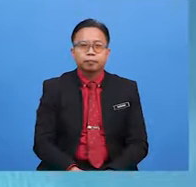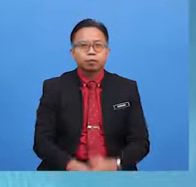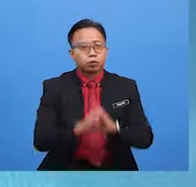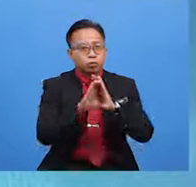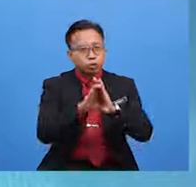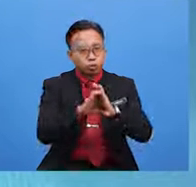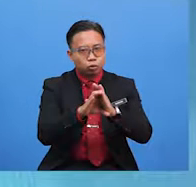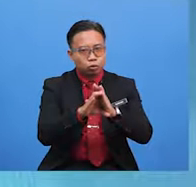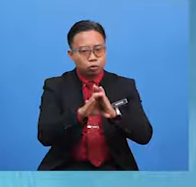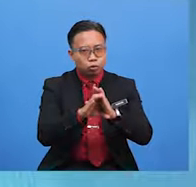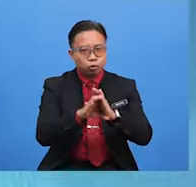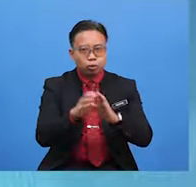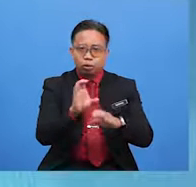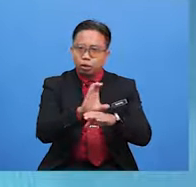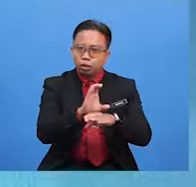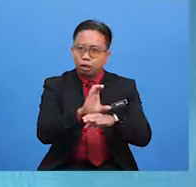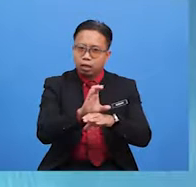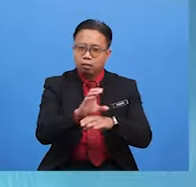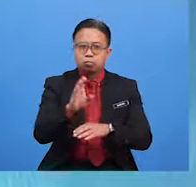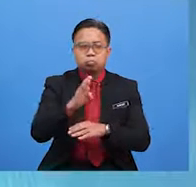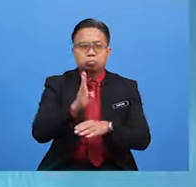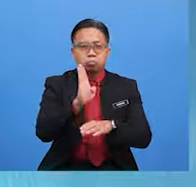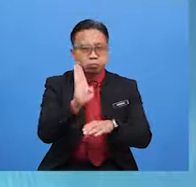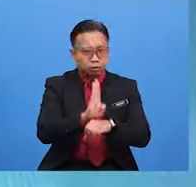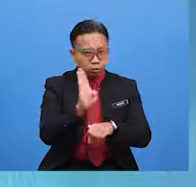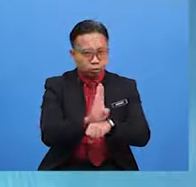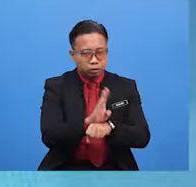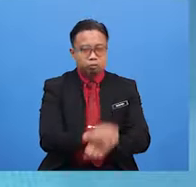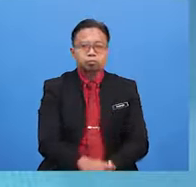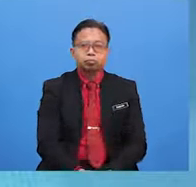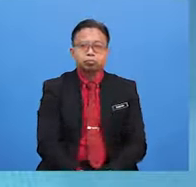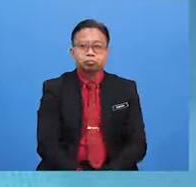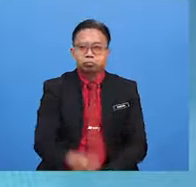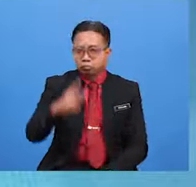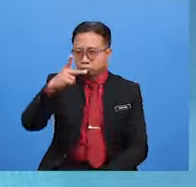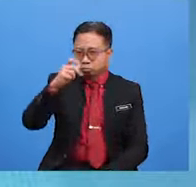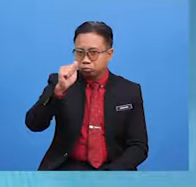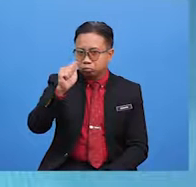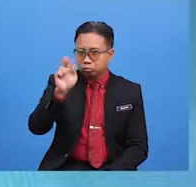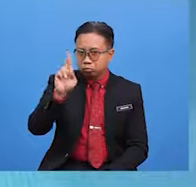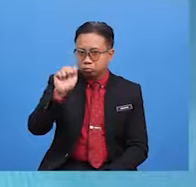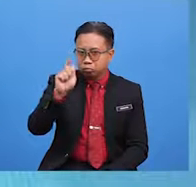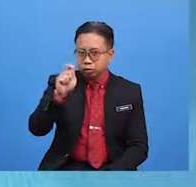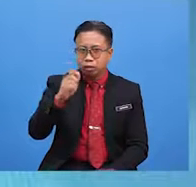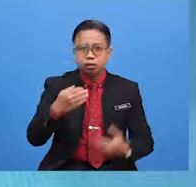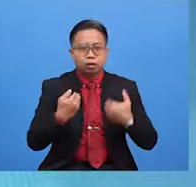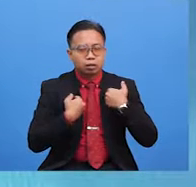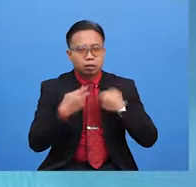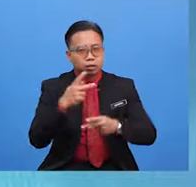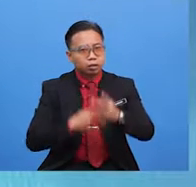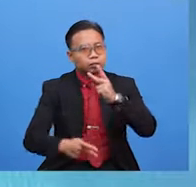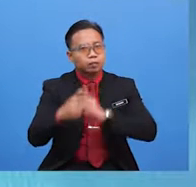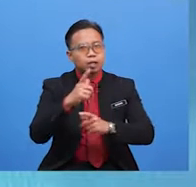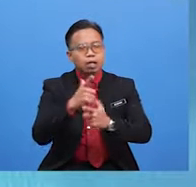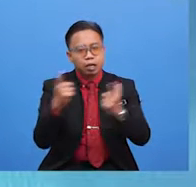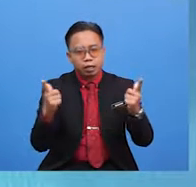Contohnya pengaratan besi yang mempunyai karat. Karat mempunyai komposisi kimia yang berlainan.